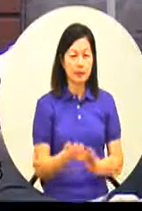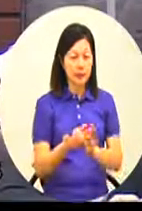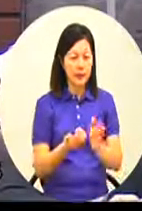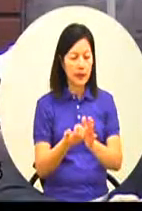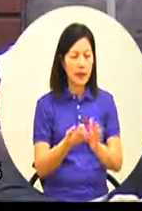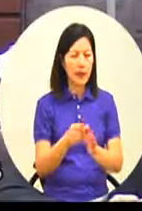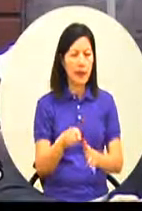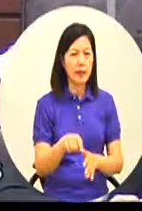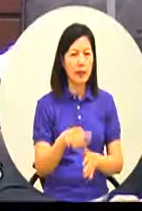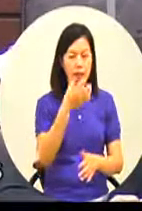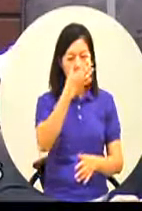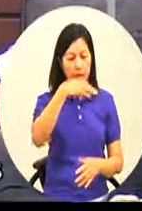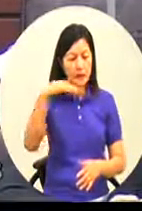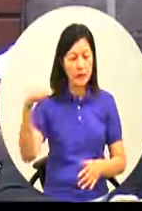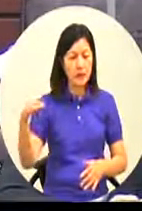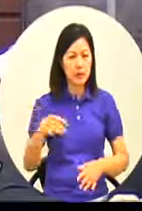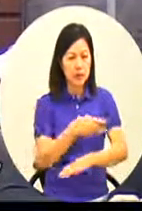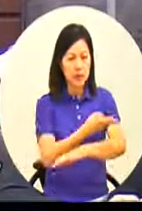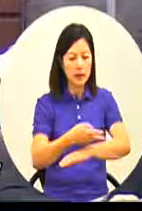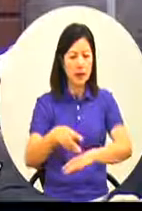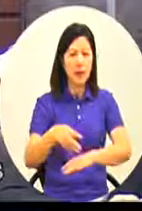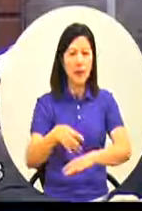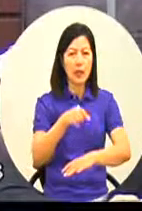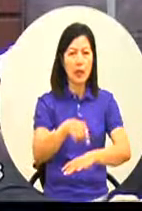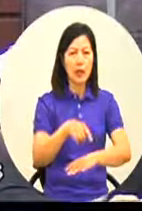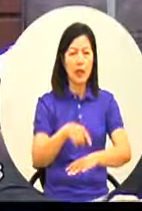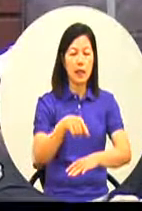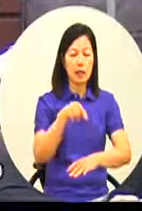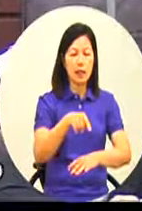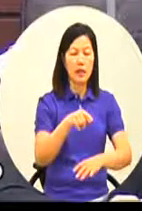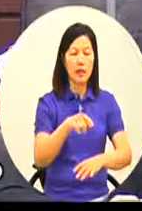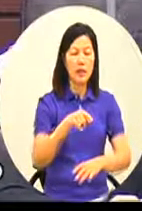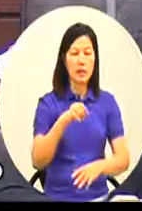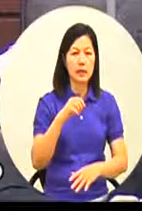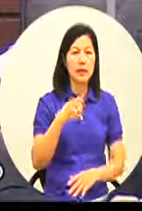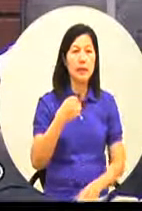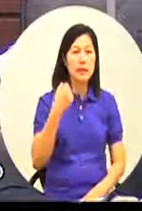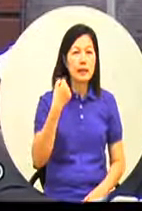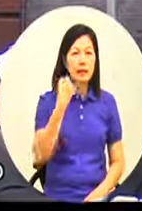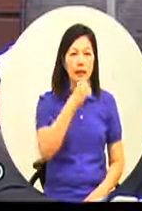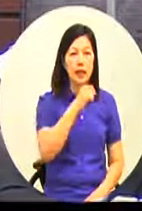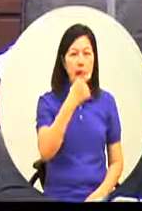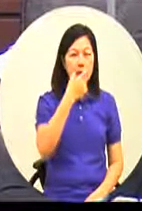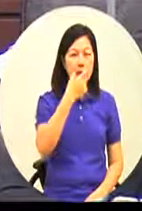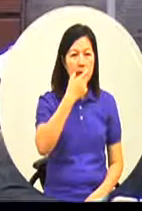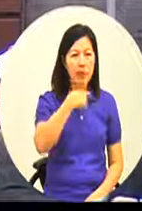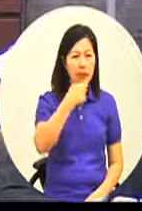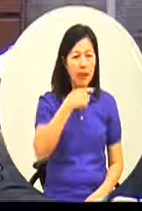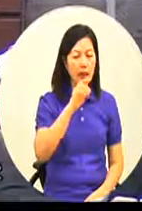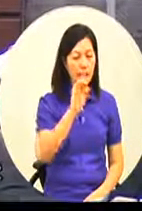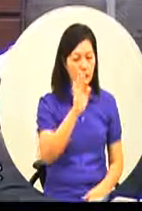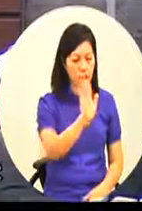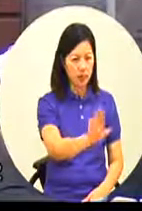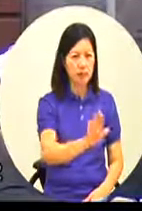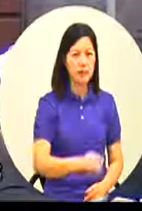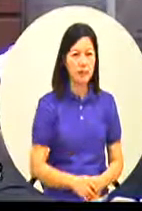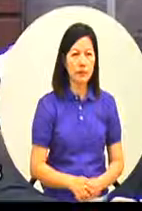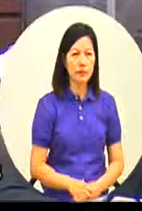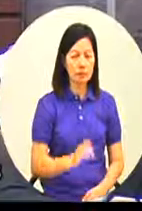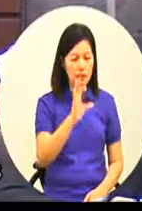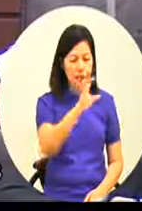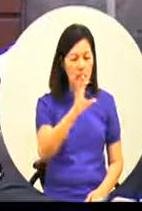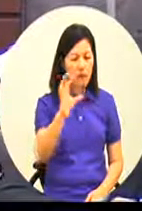咱凤山溪边，啊，这个是台糖的，啊，这个台糖的部分吼，伊的厕所我那真侪啦。所以，阮一直咧